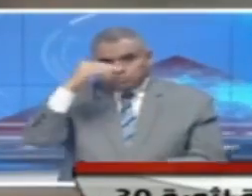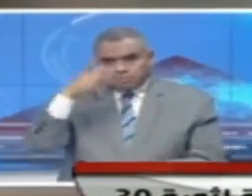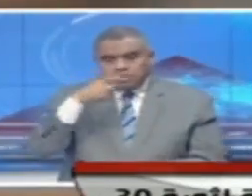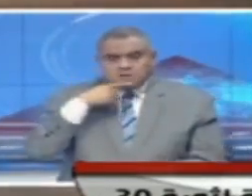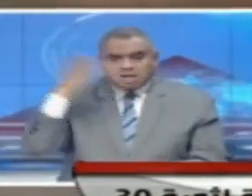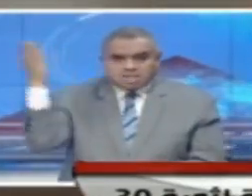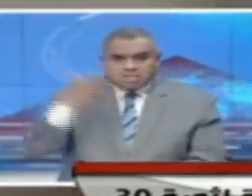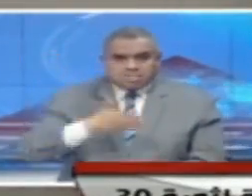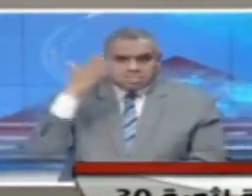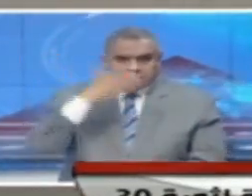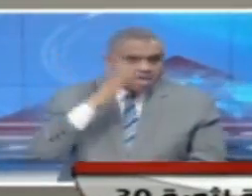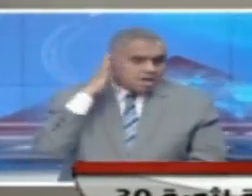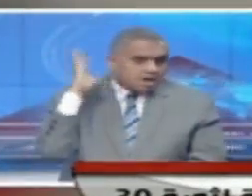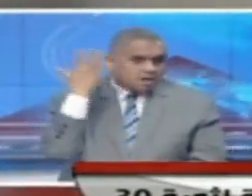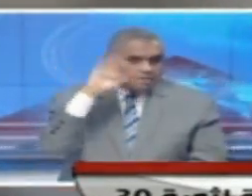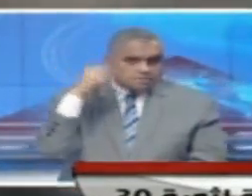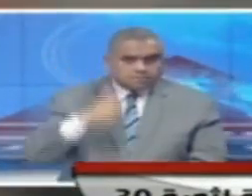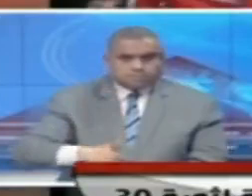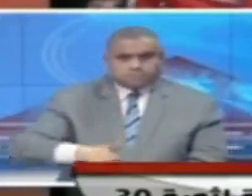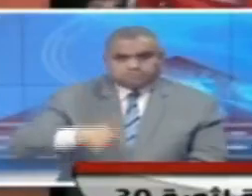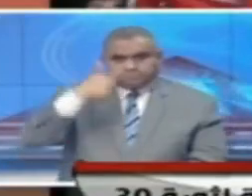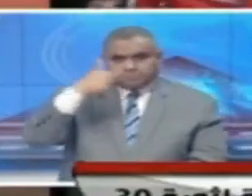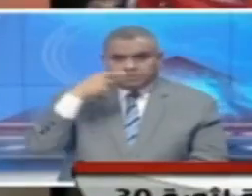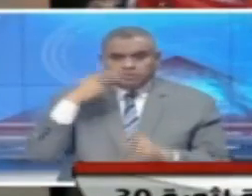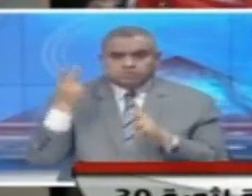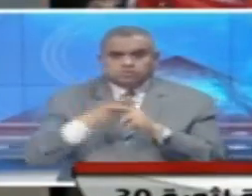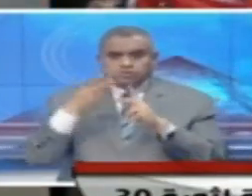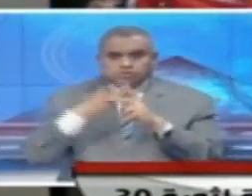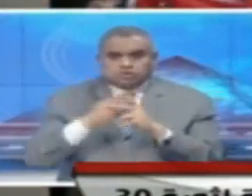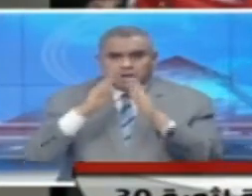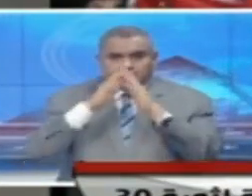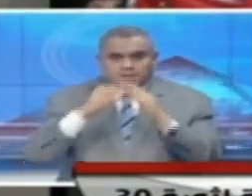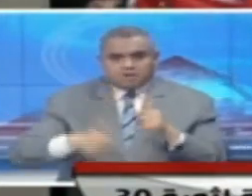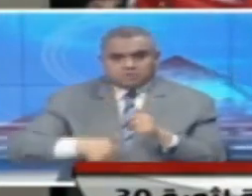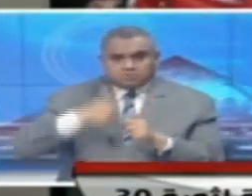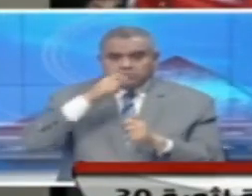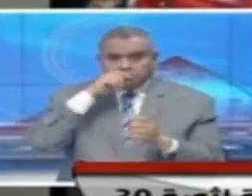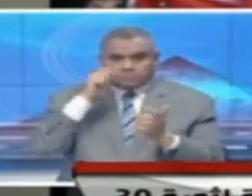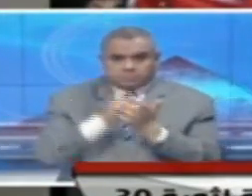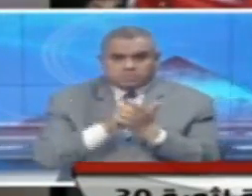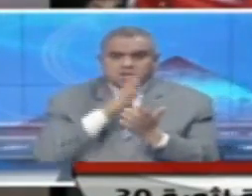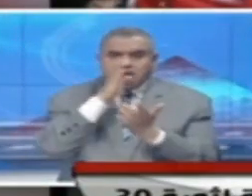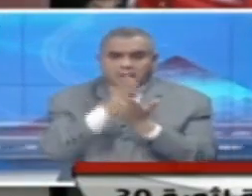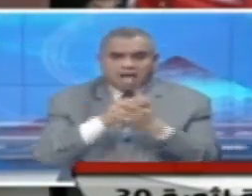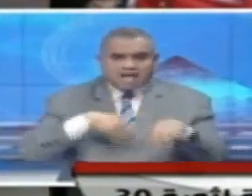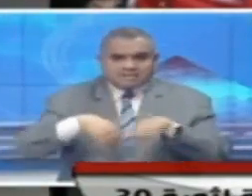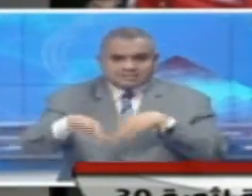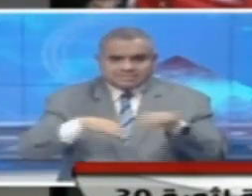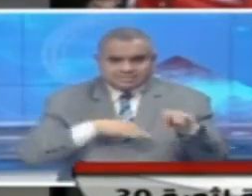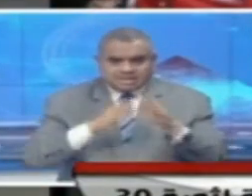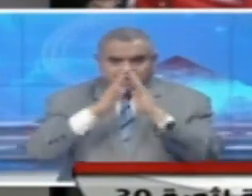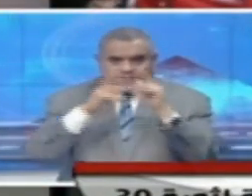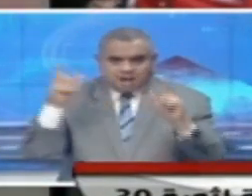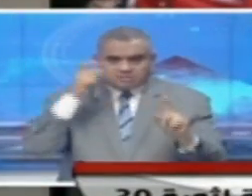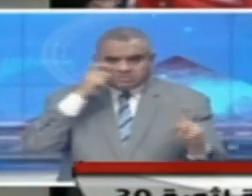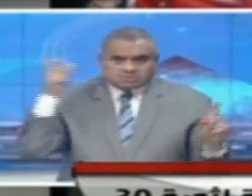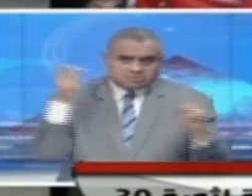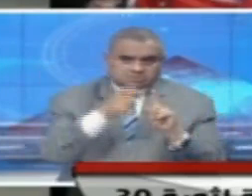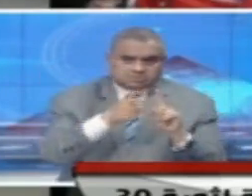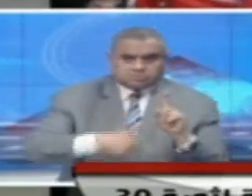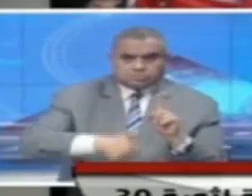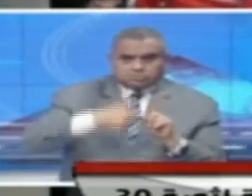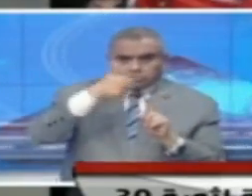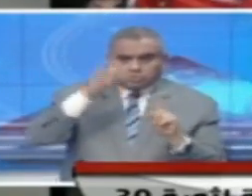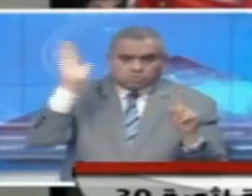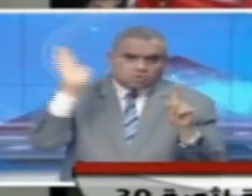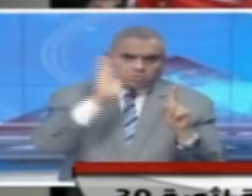التاريخ يؤكد صواب رؤية واختيار المصريين بما تحققه القيادة السياسية من إنجازات ونجاحات